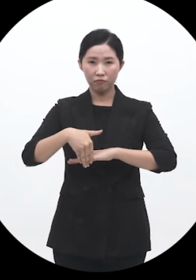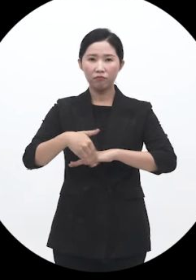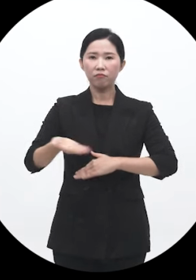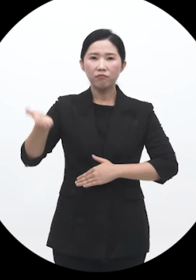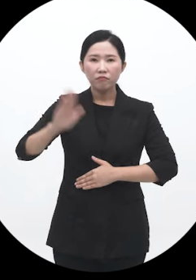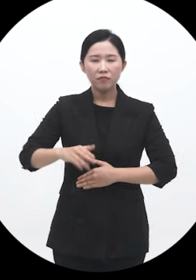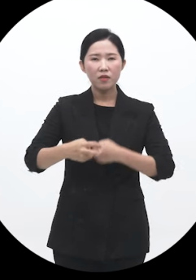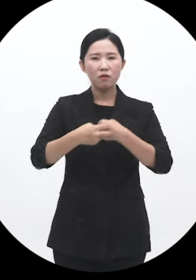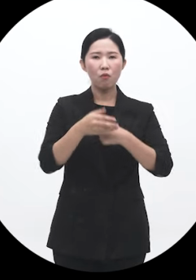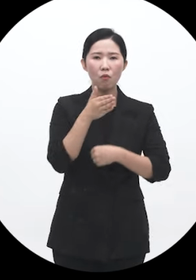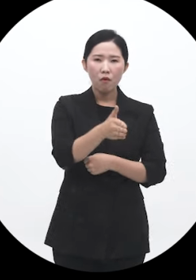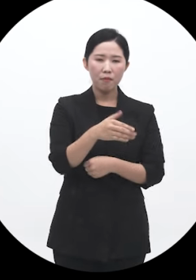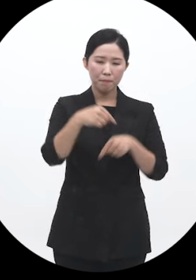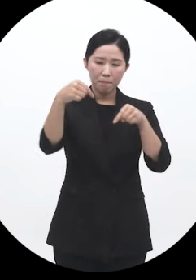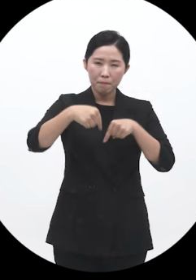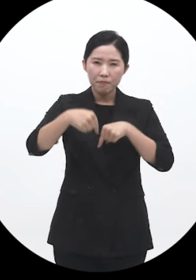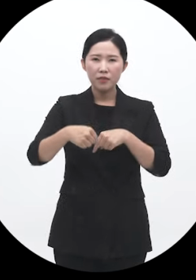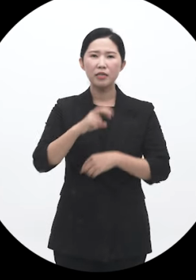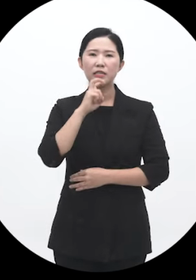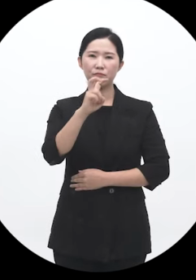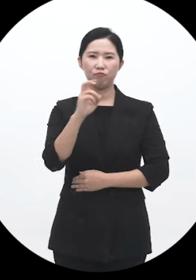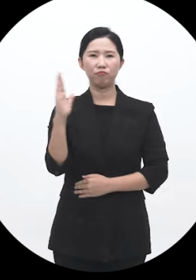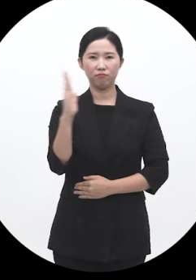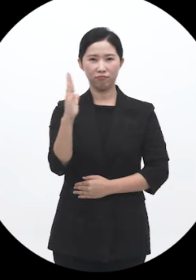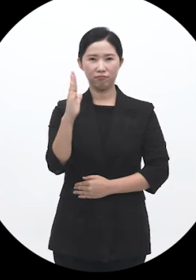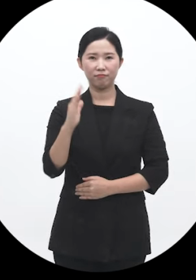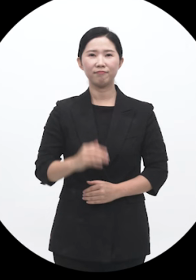20분 내외로 면접이 진행됩니다.